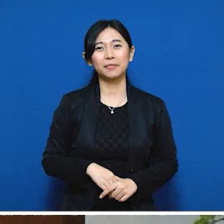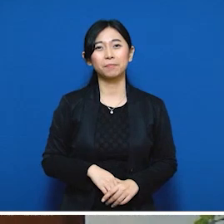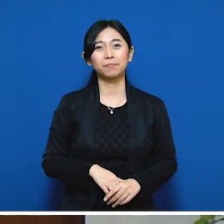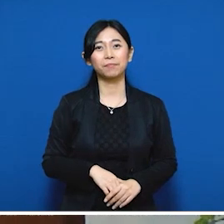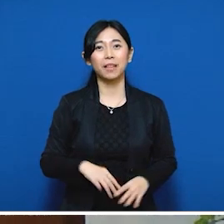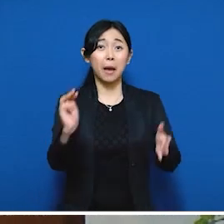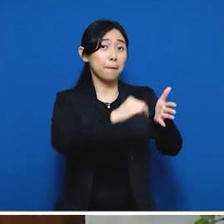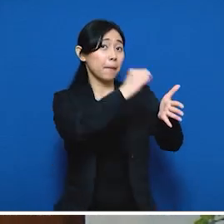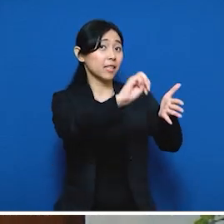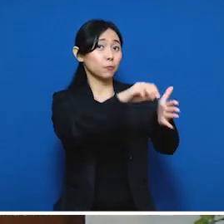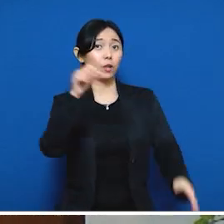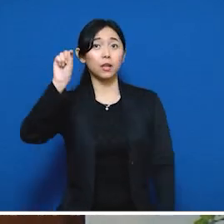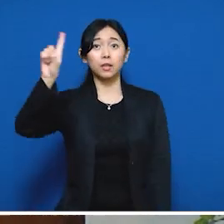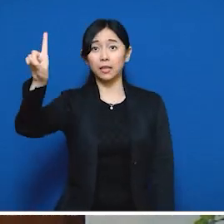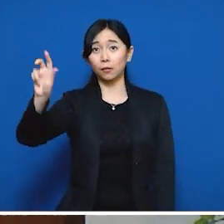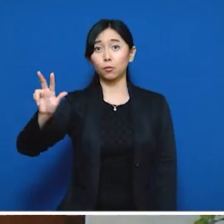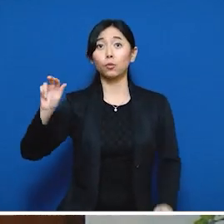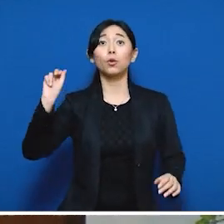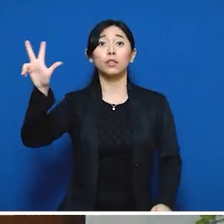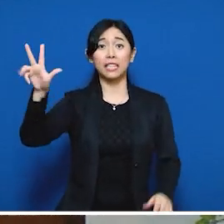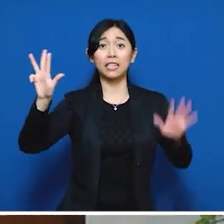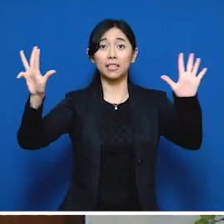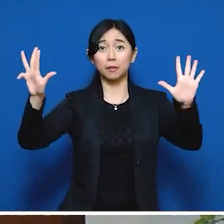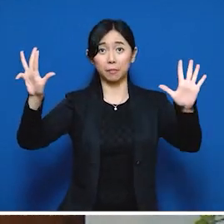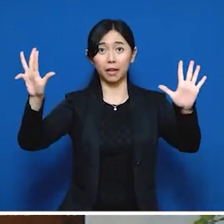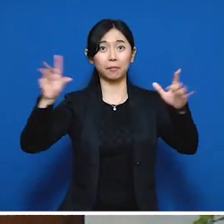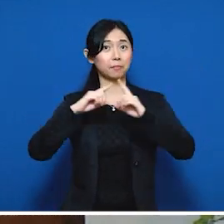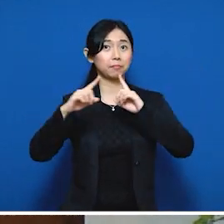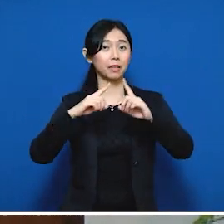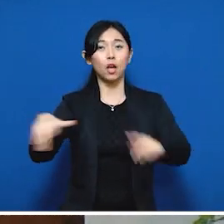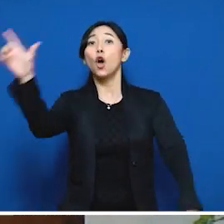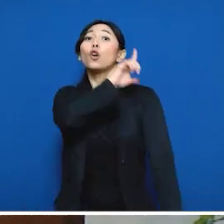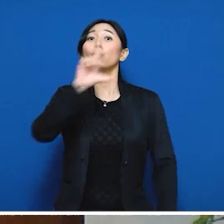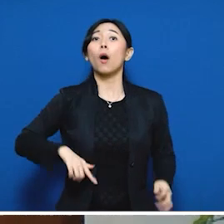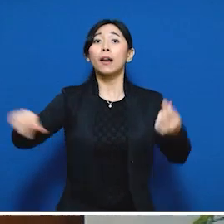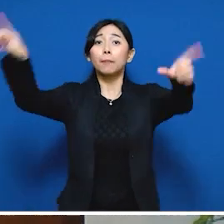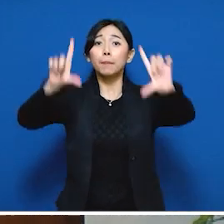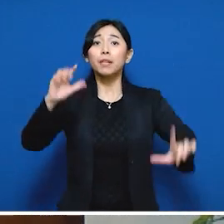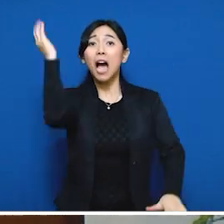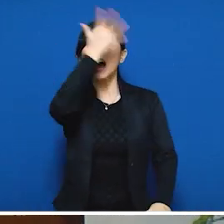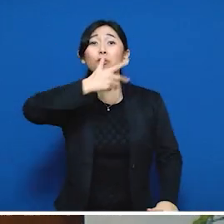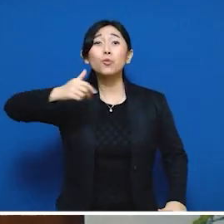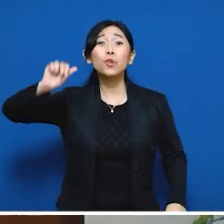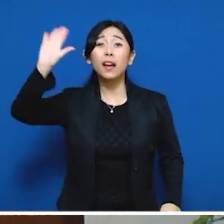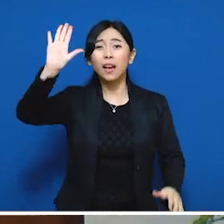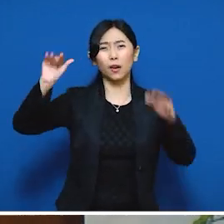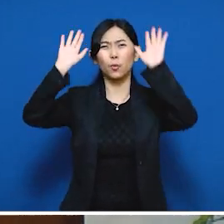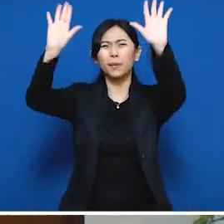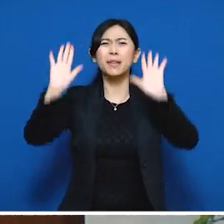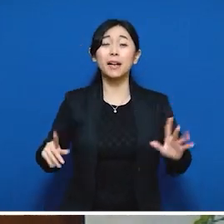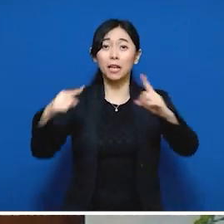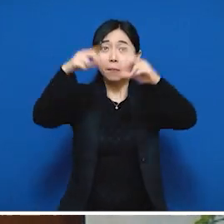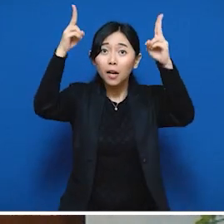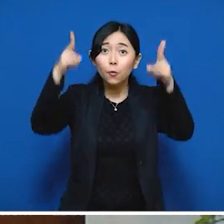Pemazmur 139 membantu kita untuk menghayati bahwa Tuhan memberikan anugerah-Nya yang luar biasa